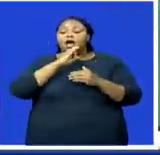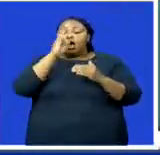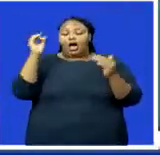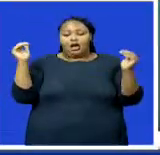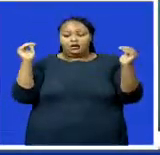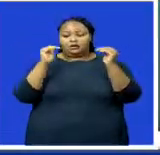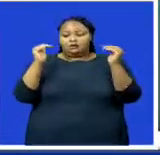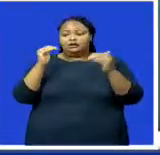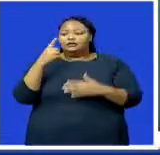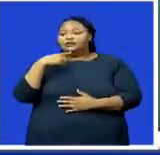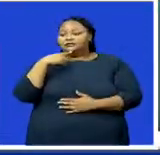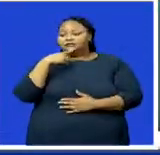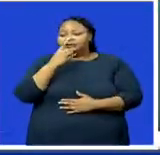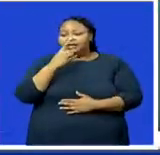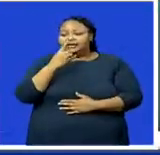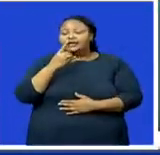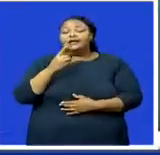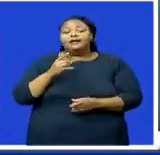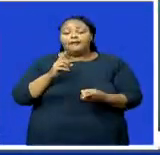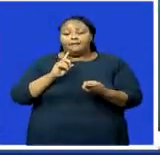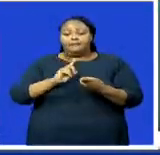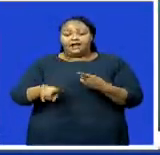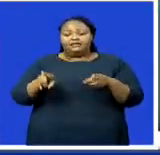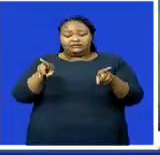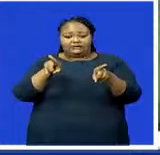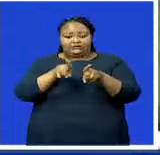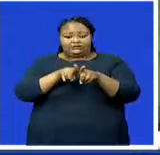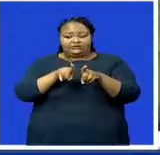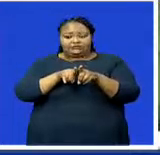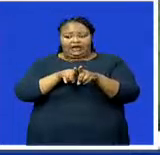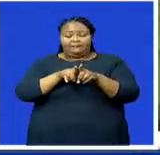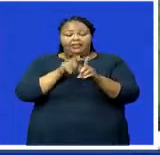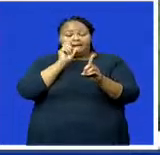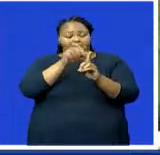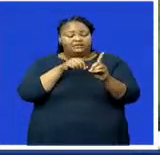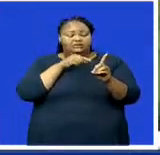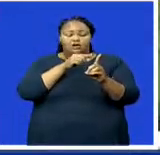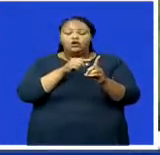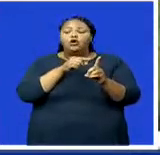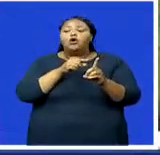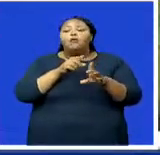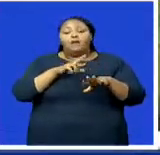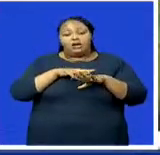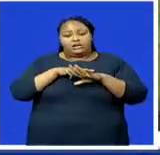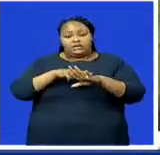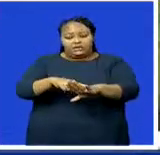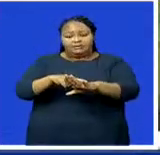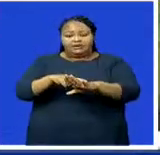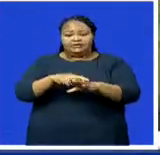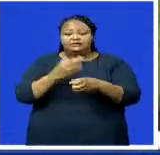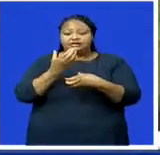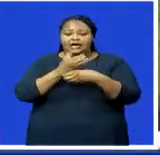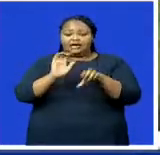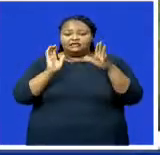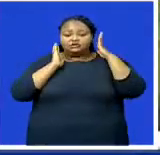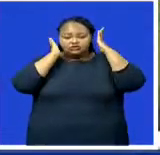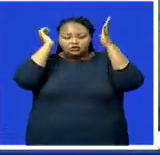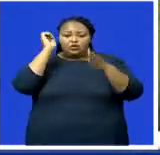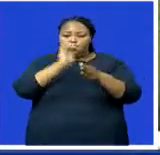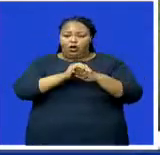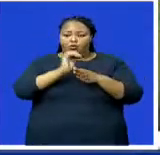bakhone kumelela live emidlalweni yangaphandle. Kanti nje ke ingakhulu umuntu ukuthi futhi sifuna lokho ukuthi badlale